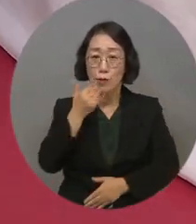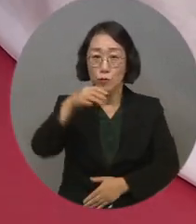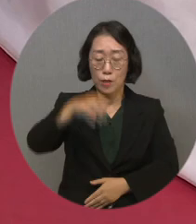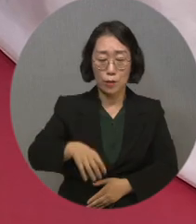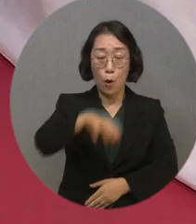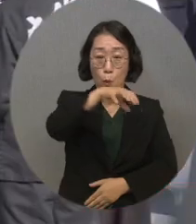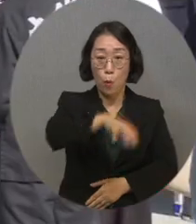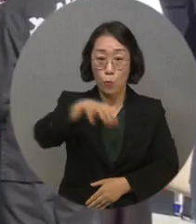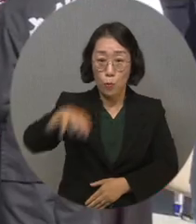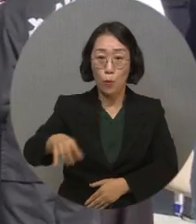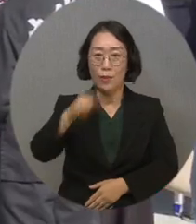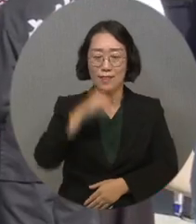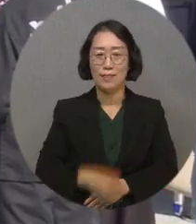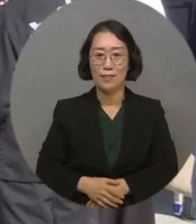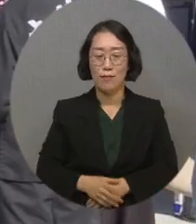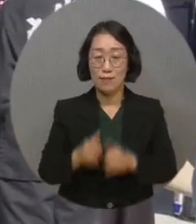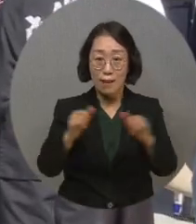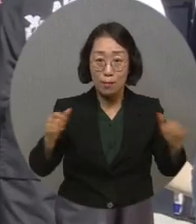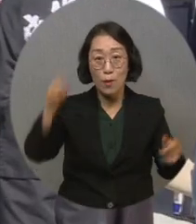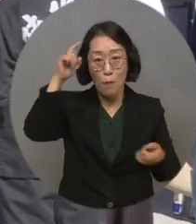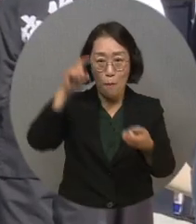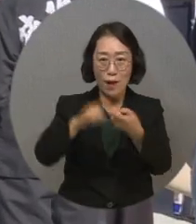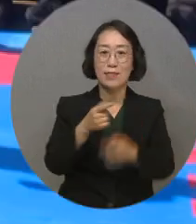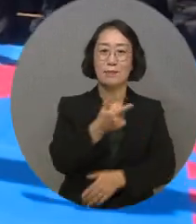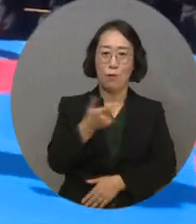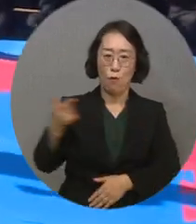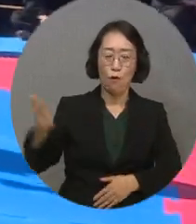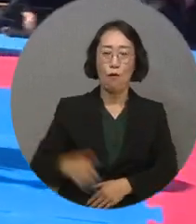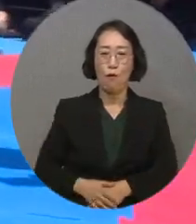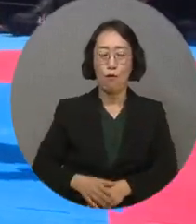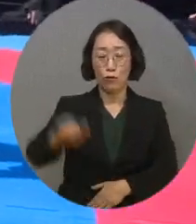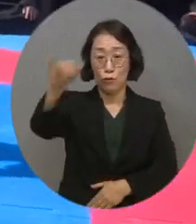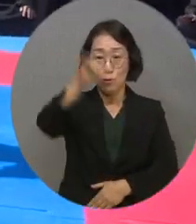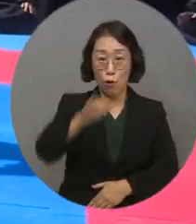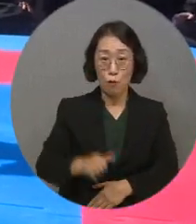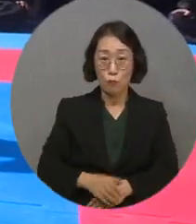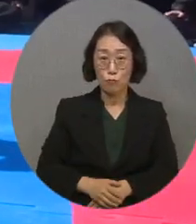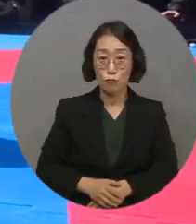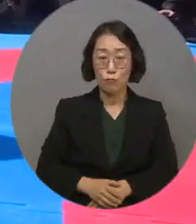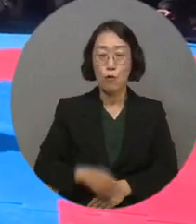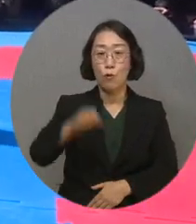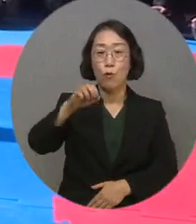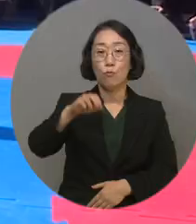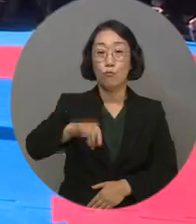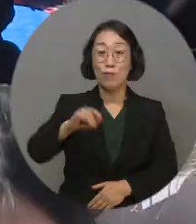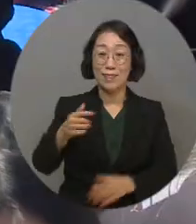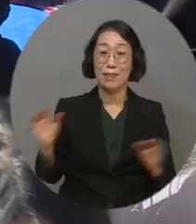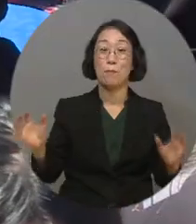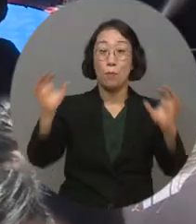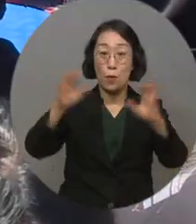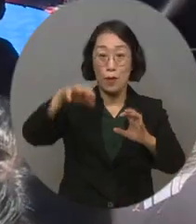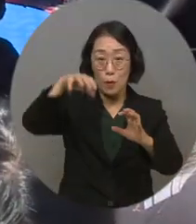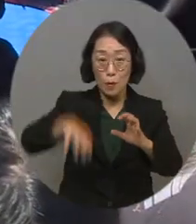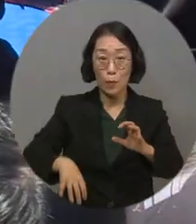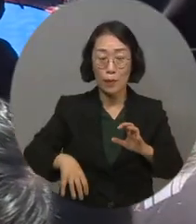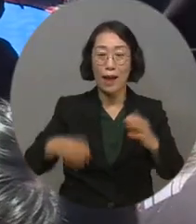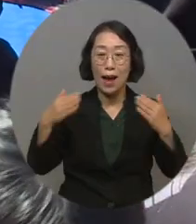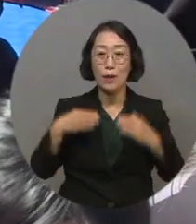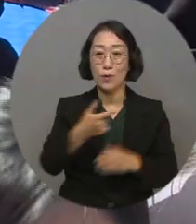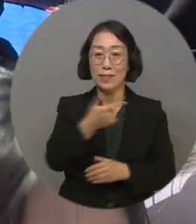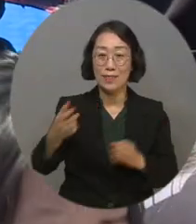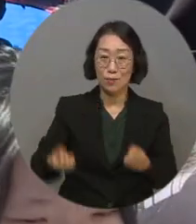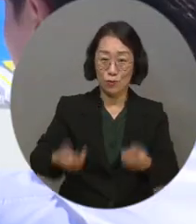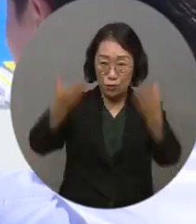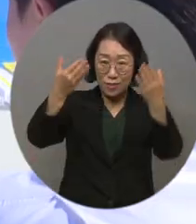부스도 마련돼 시민들의 눈길을 끌었습니다. 전국의 무인들이 한데 모인 신흥무관학교 전국무예